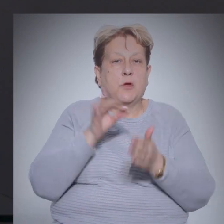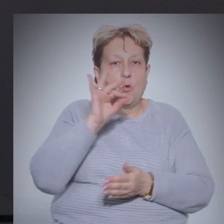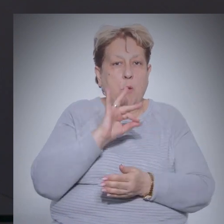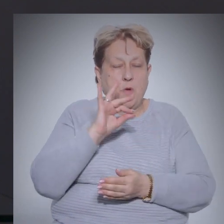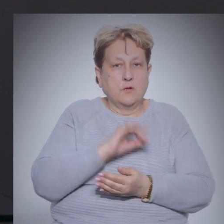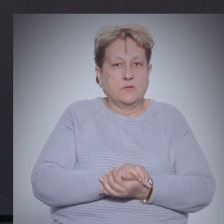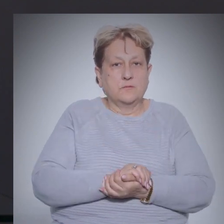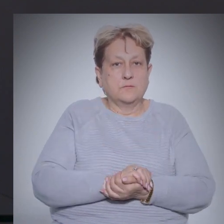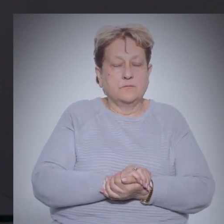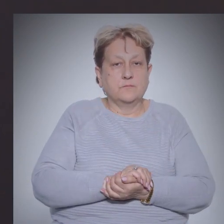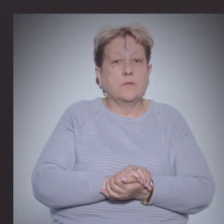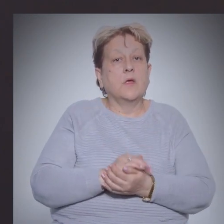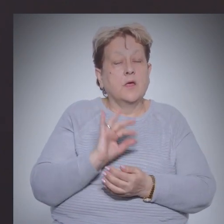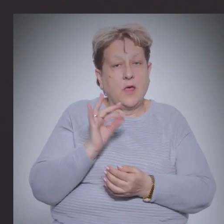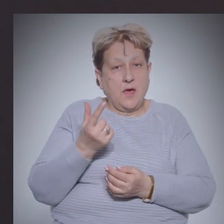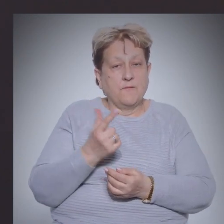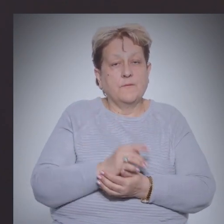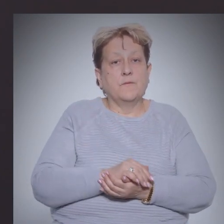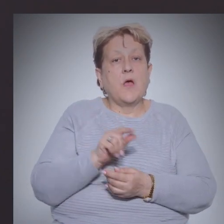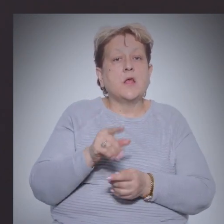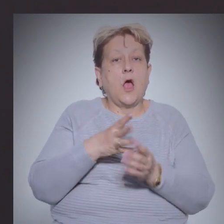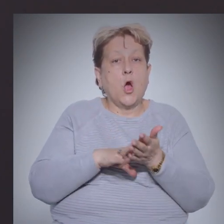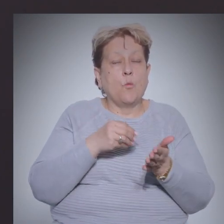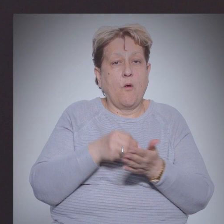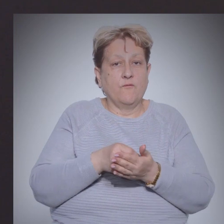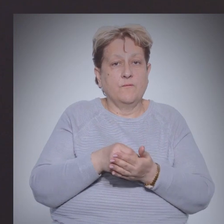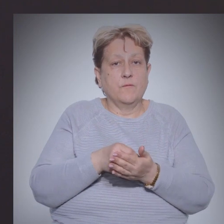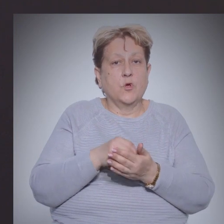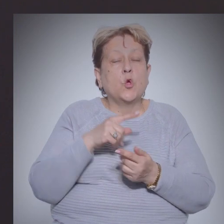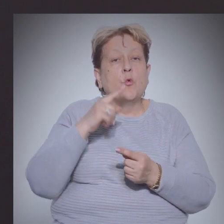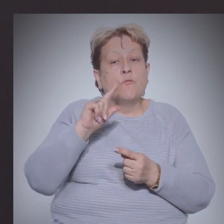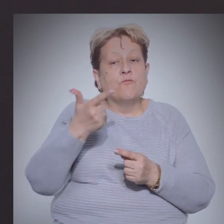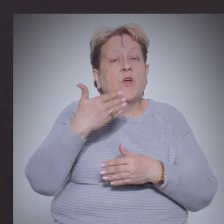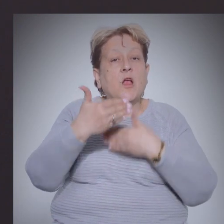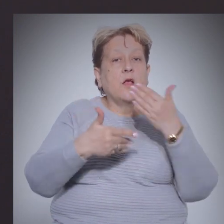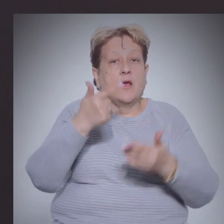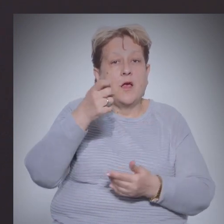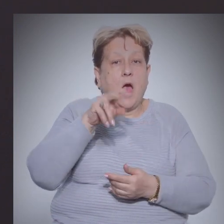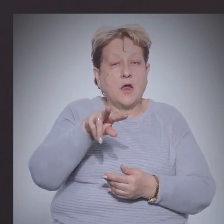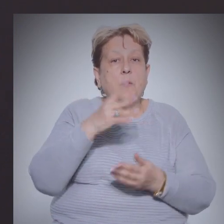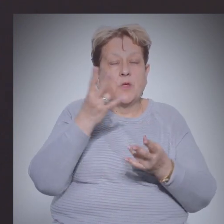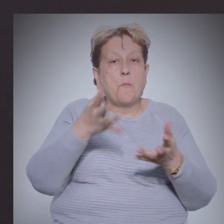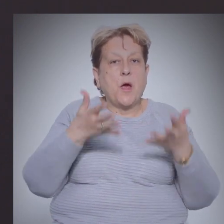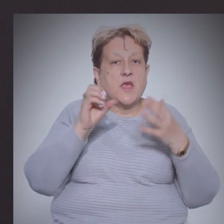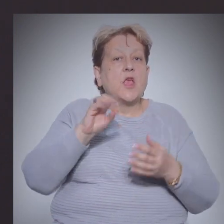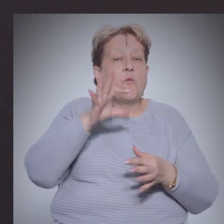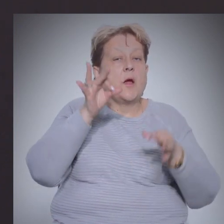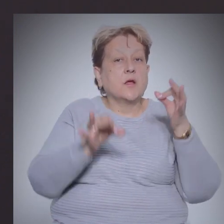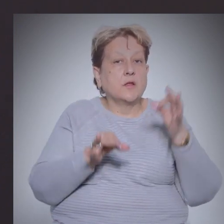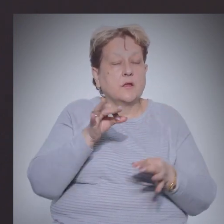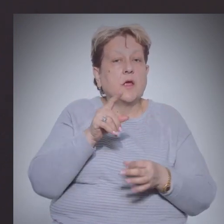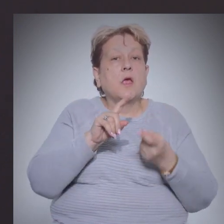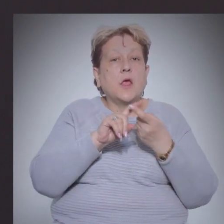սամանապակելու համար։ Եվ այս առումով մյուս կայլը, որը պետք է պարզի